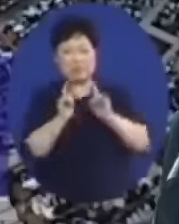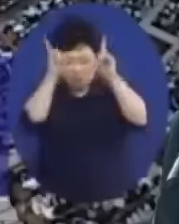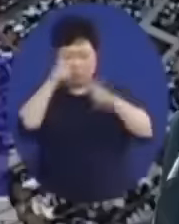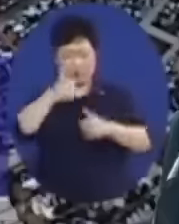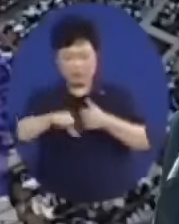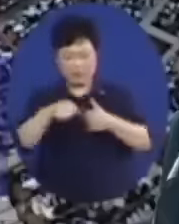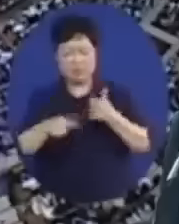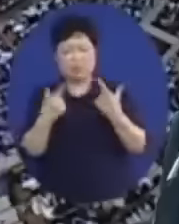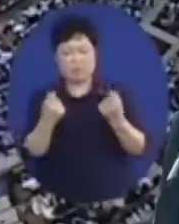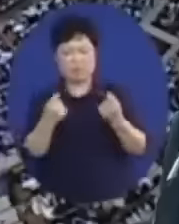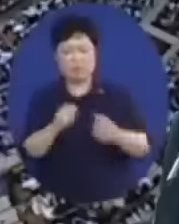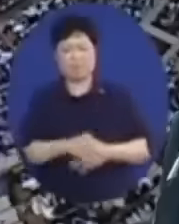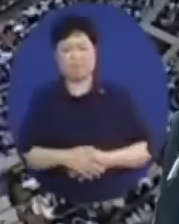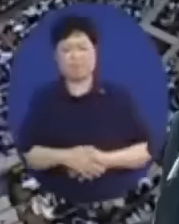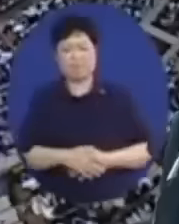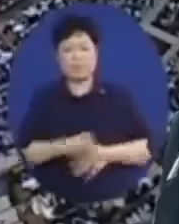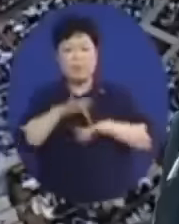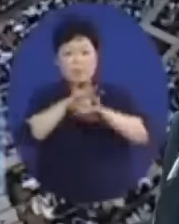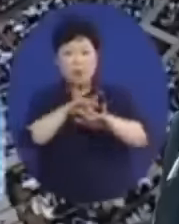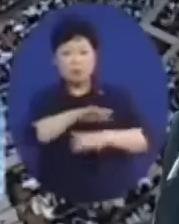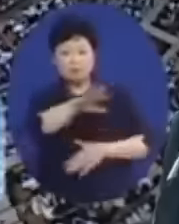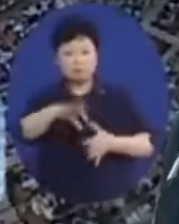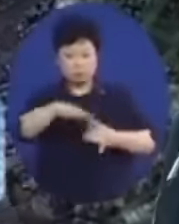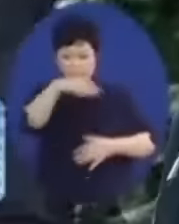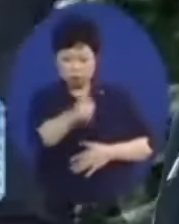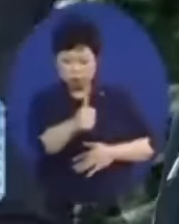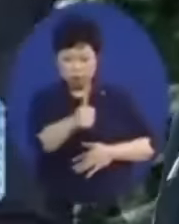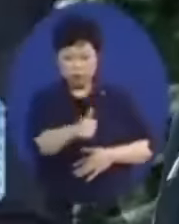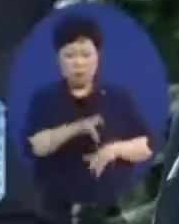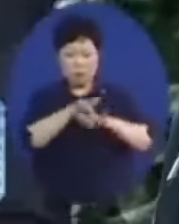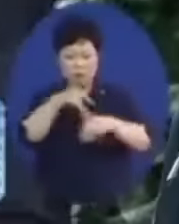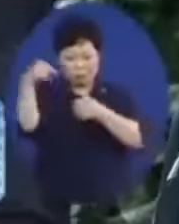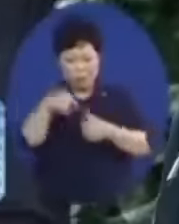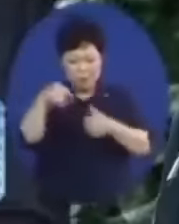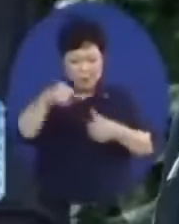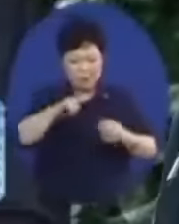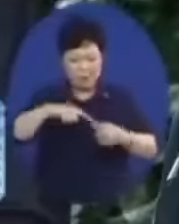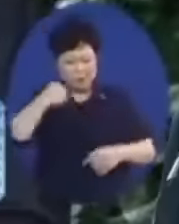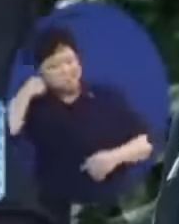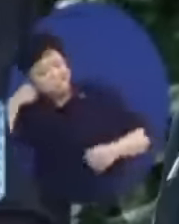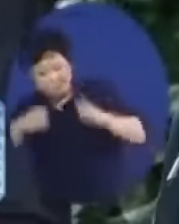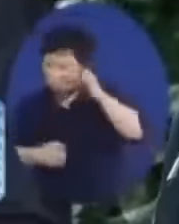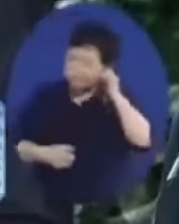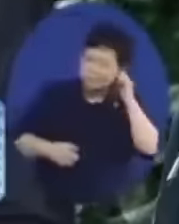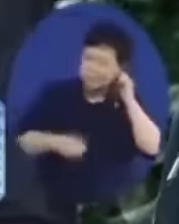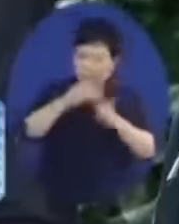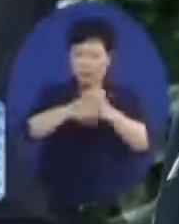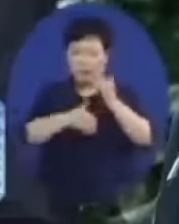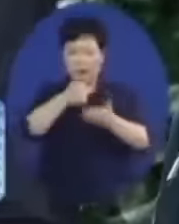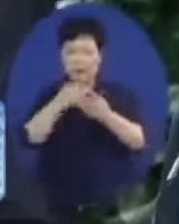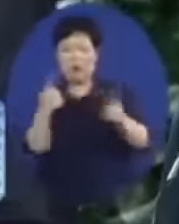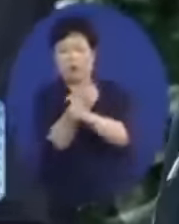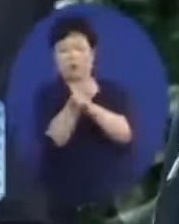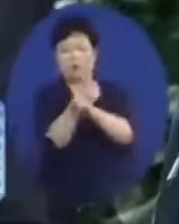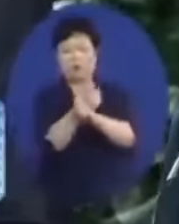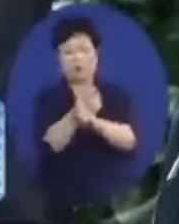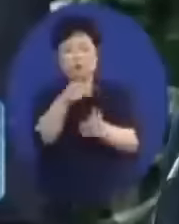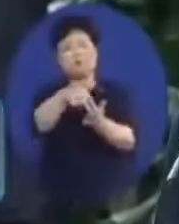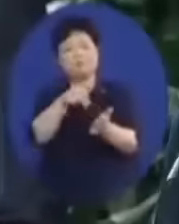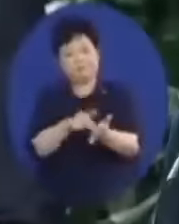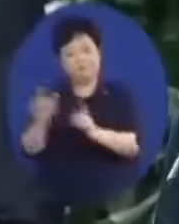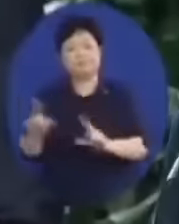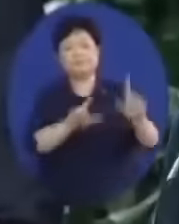자연이었더니. 마귀가 우리의 주인으로서 마귀가 시키는 대로 끌려 다녔습니다. 하나님과는 원수된 삶을